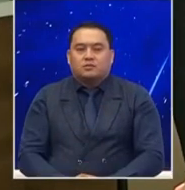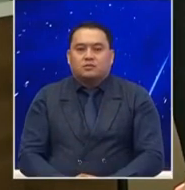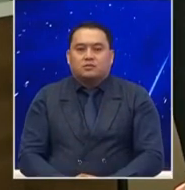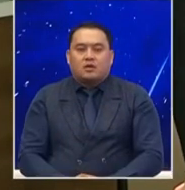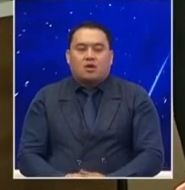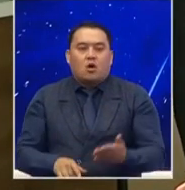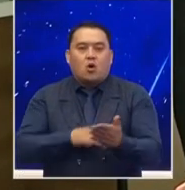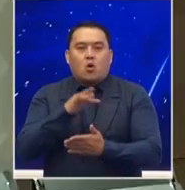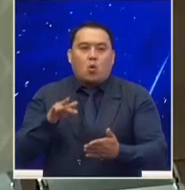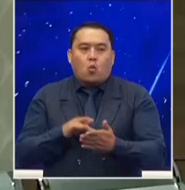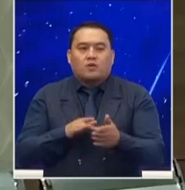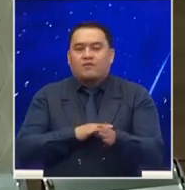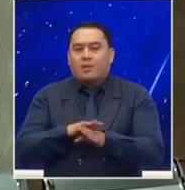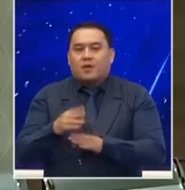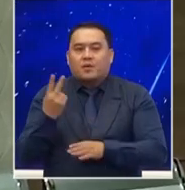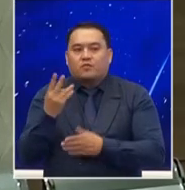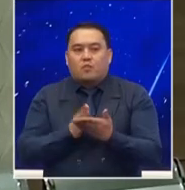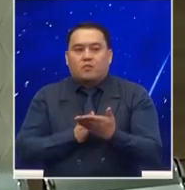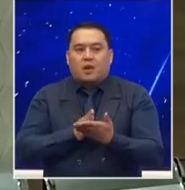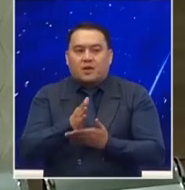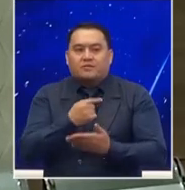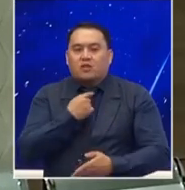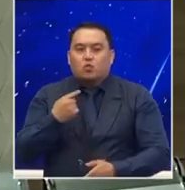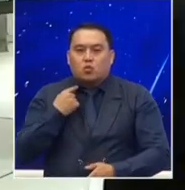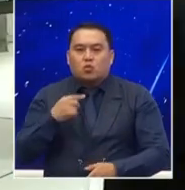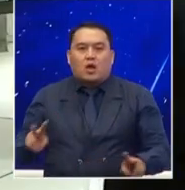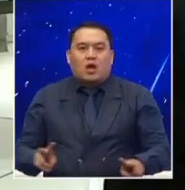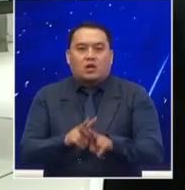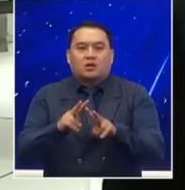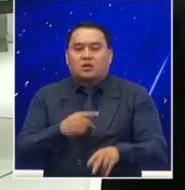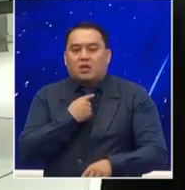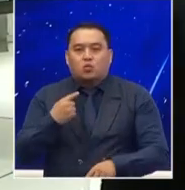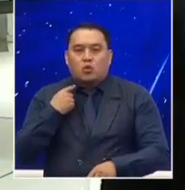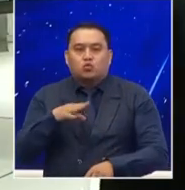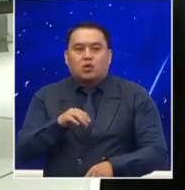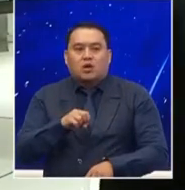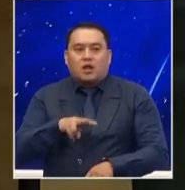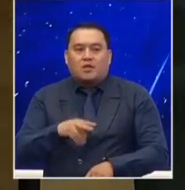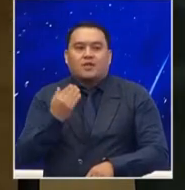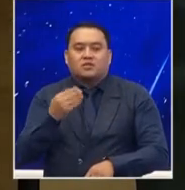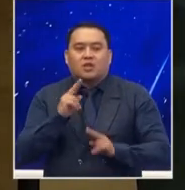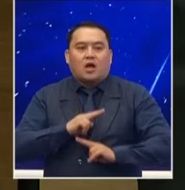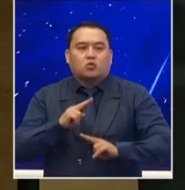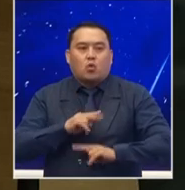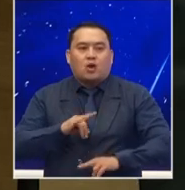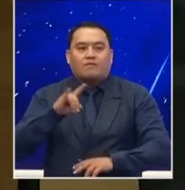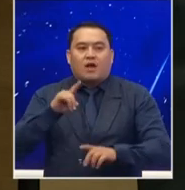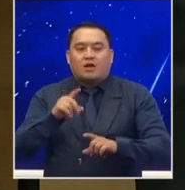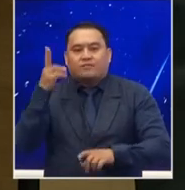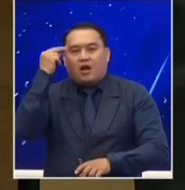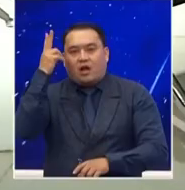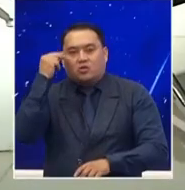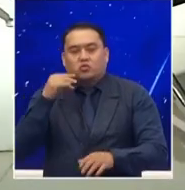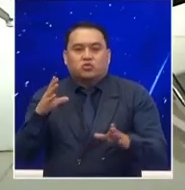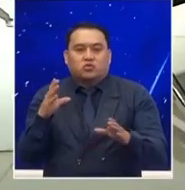авиагавани города осуществляются рейсы по двум направлениям – Талдыкурган-Нур-Султан и Талдыкурган-Ушарал. Как сообщают сотрудники аэропорта, количество